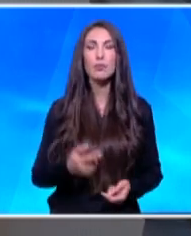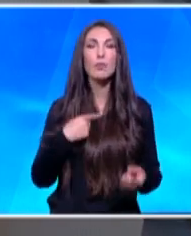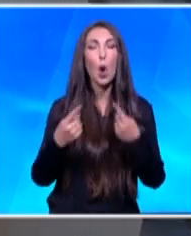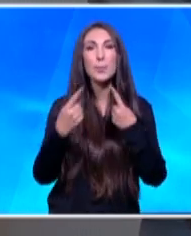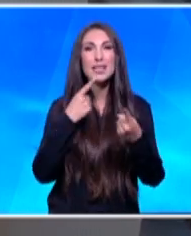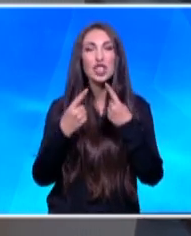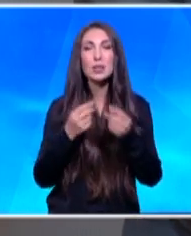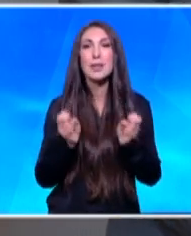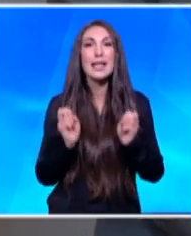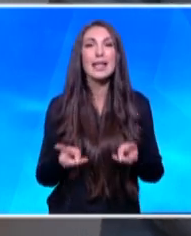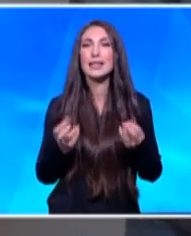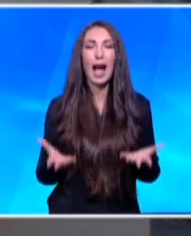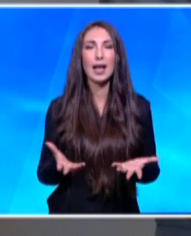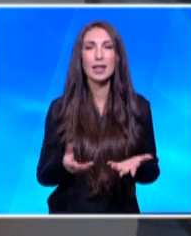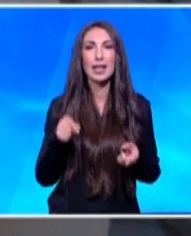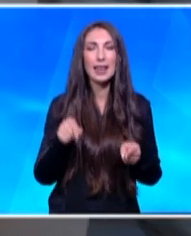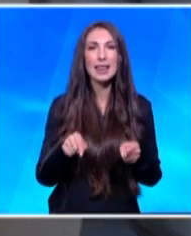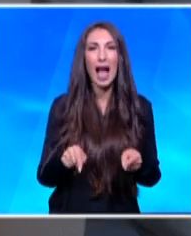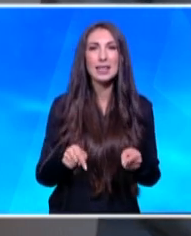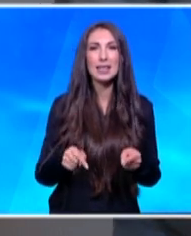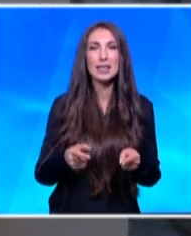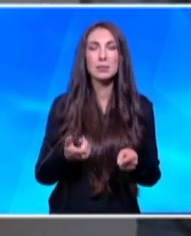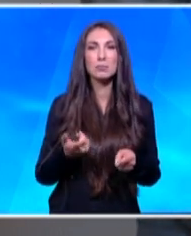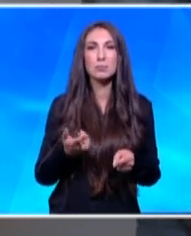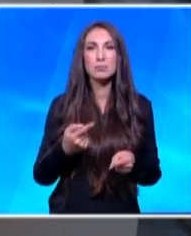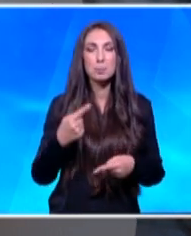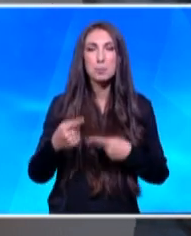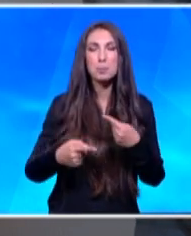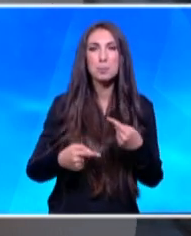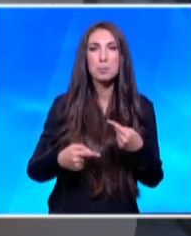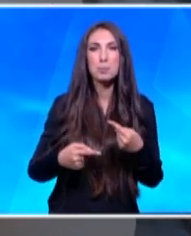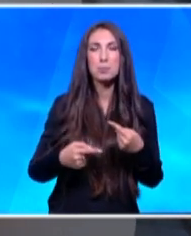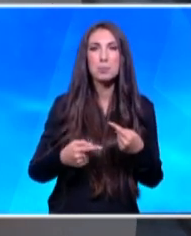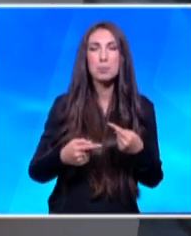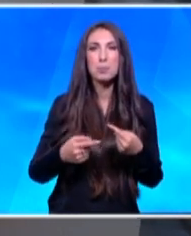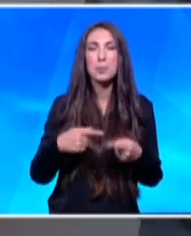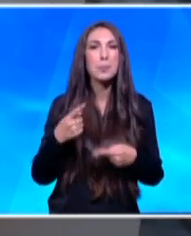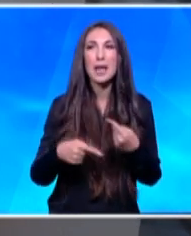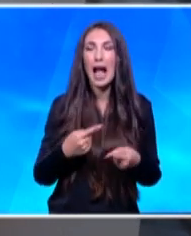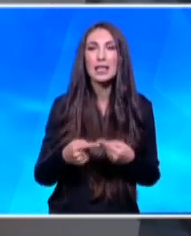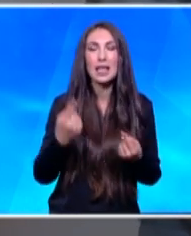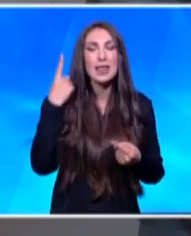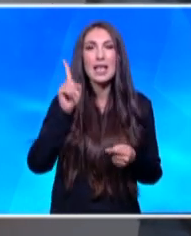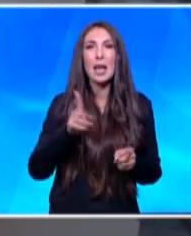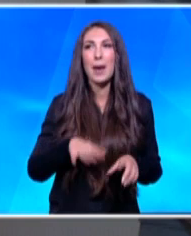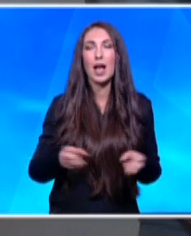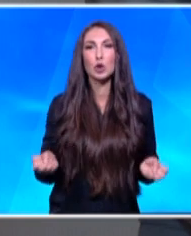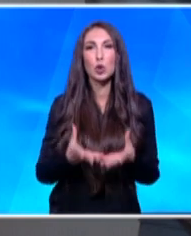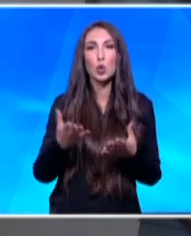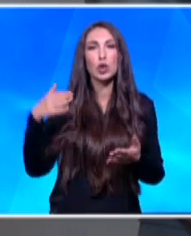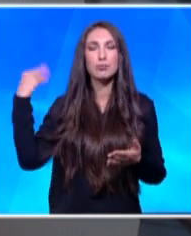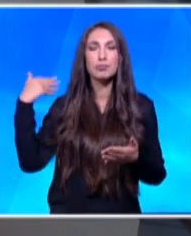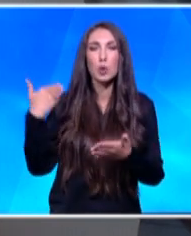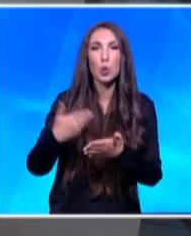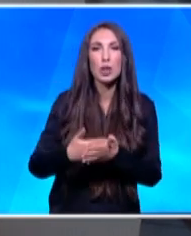Обсъждахме как тази практика, която не знам как се наложи през годините,